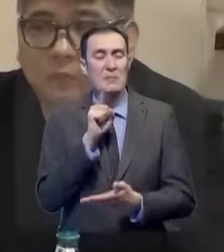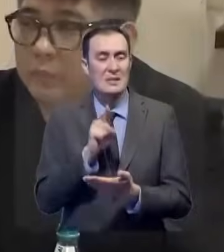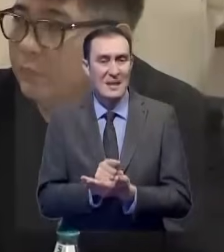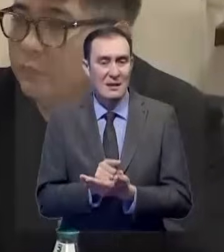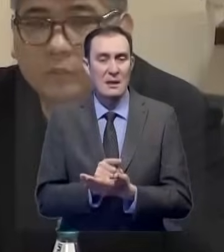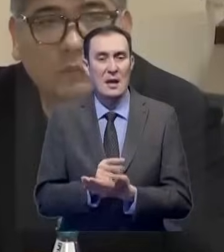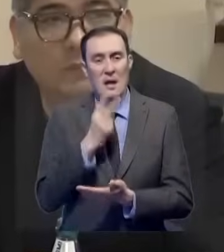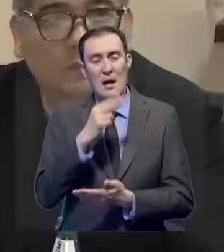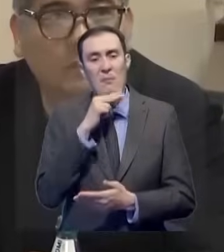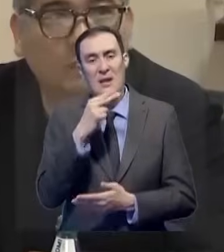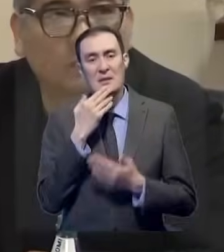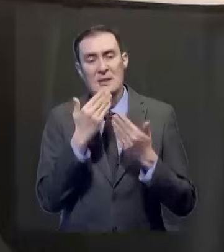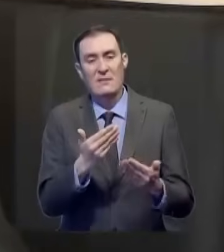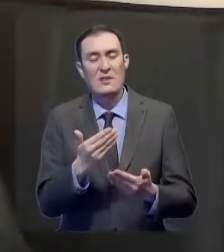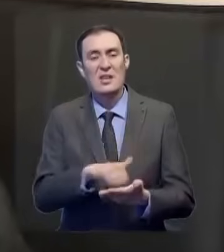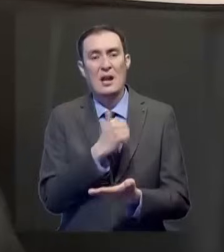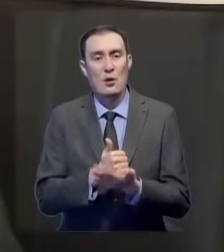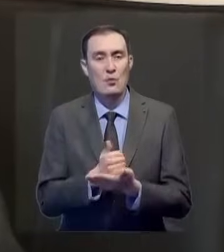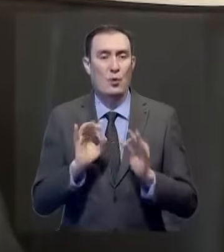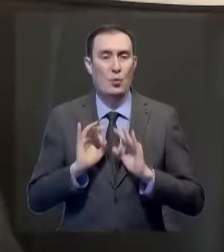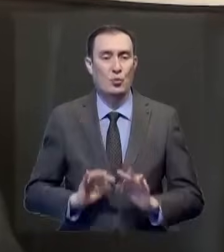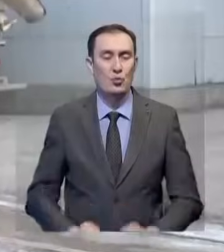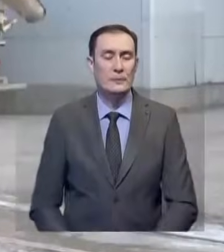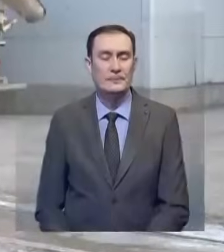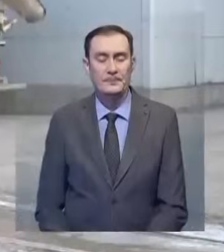непременно обратится в Генеральную прокуратуру.